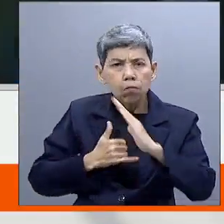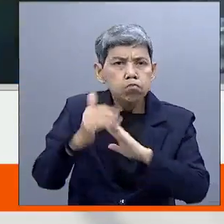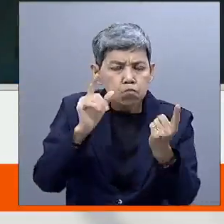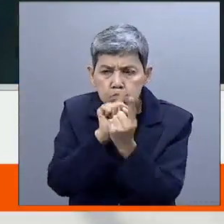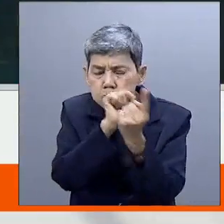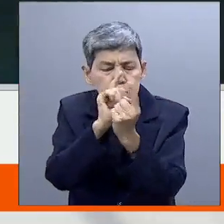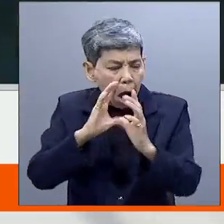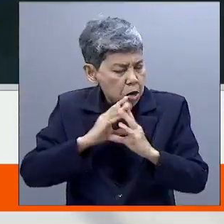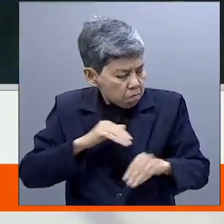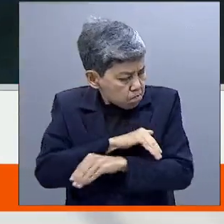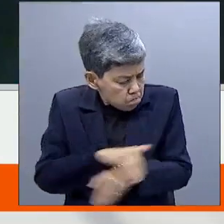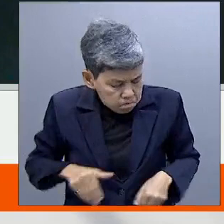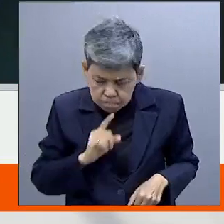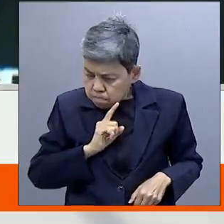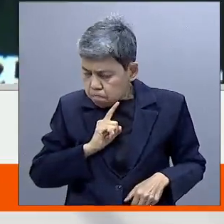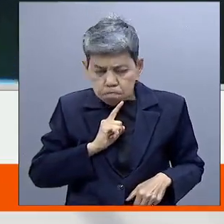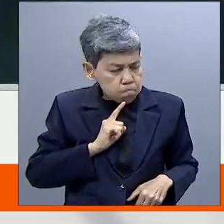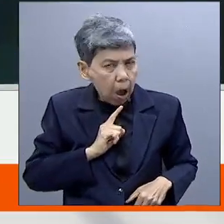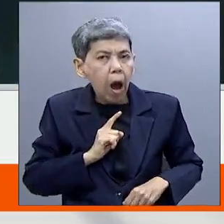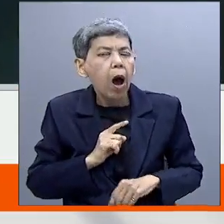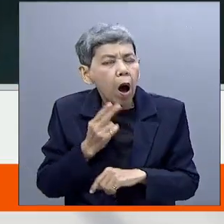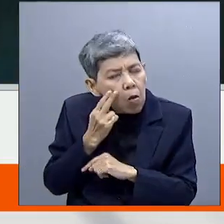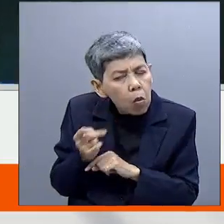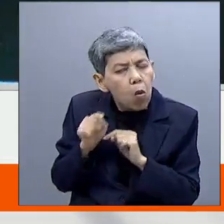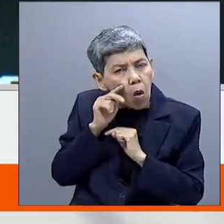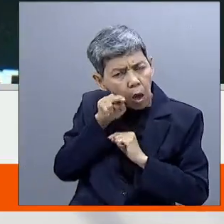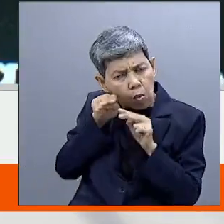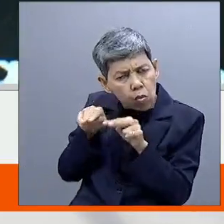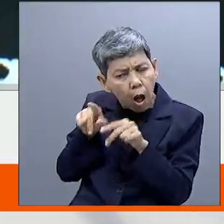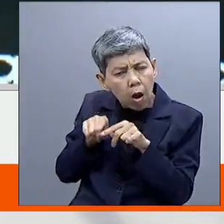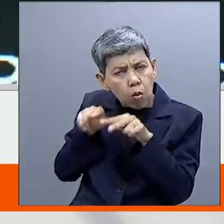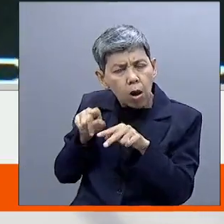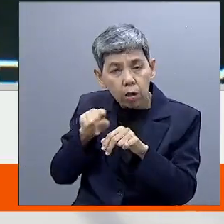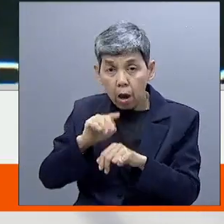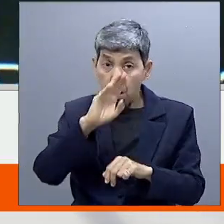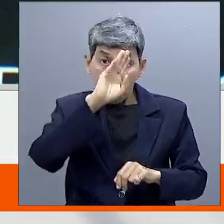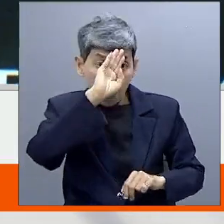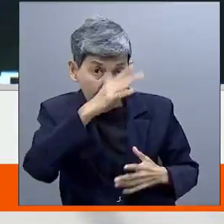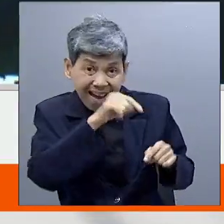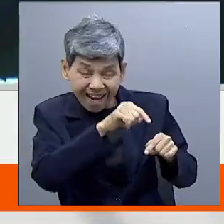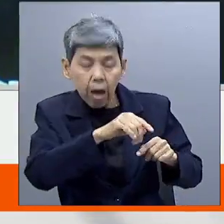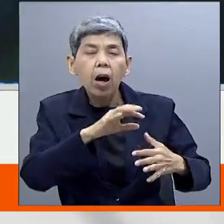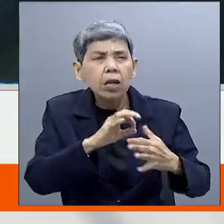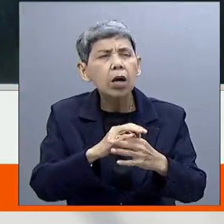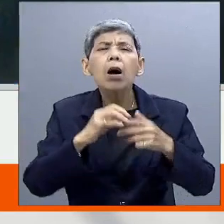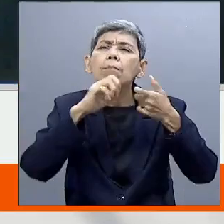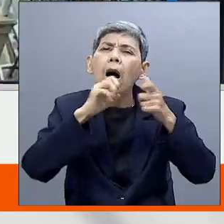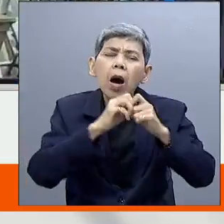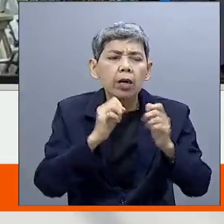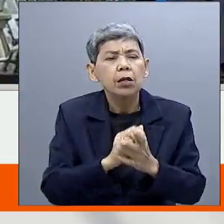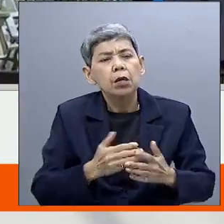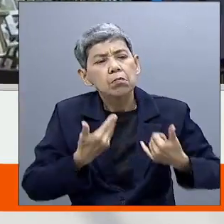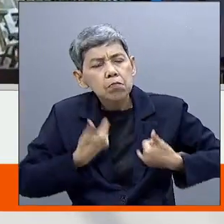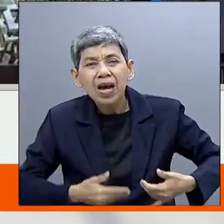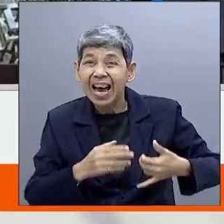ใครนะฮะอันนี้ส่วนใหญ่คือกลุ่มป่วยส่วนเพื่อนกลุ่มที่ไม่ป่วยเนี่ยส่วนใหญ่ก็จะเป็นเรื่องของปัญหาบุคลิกภา